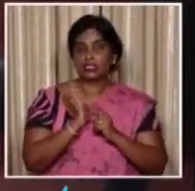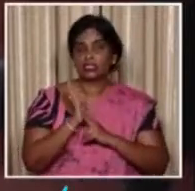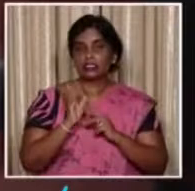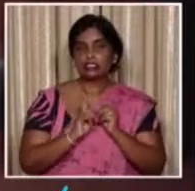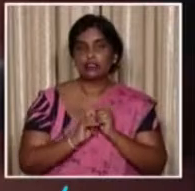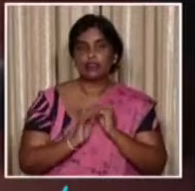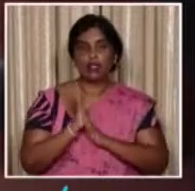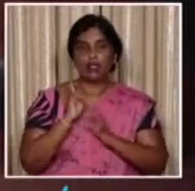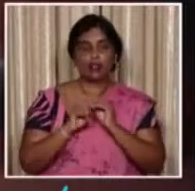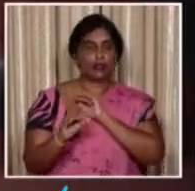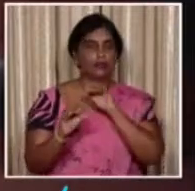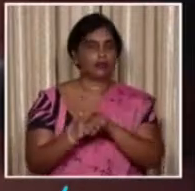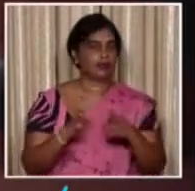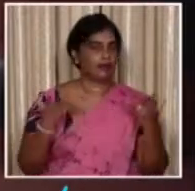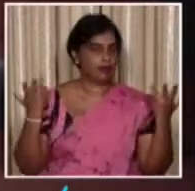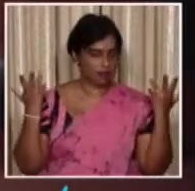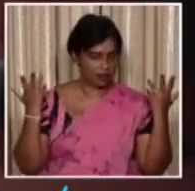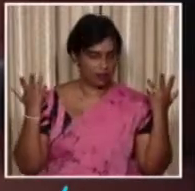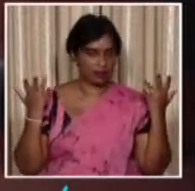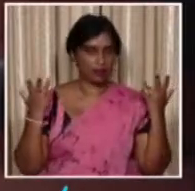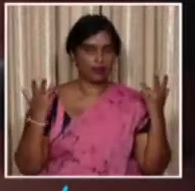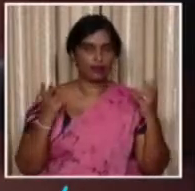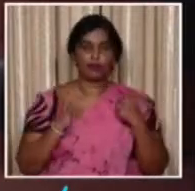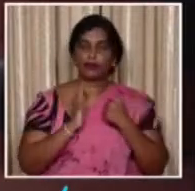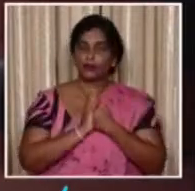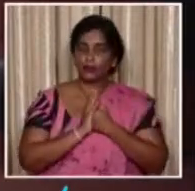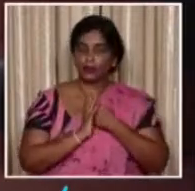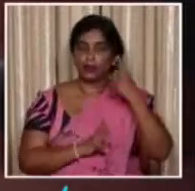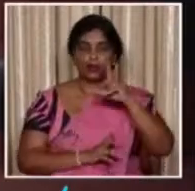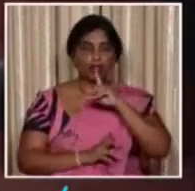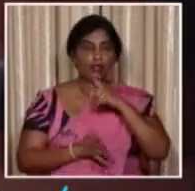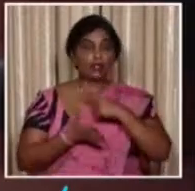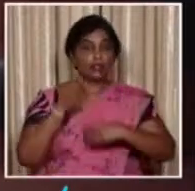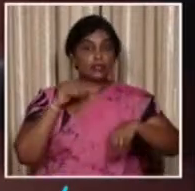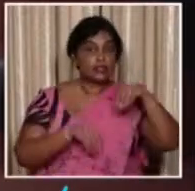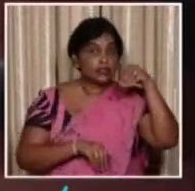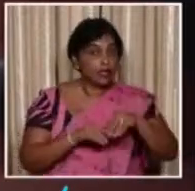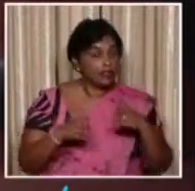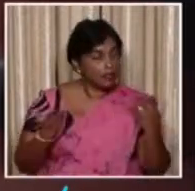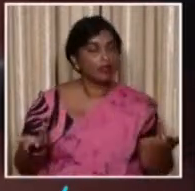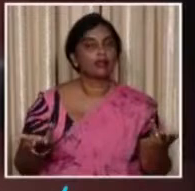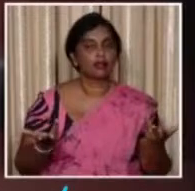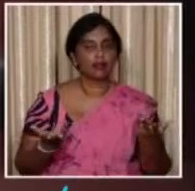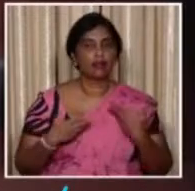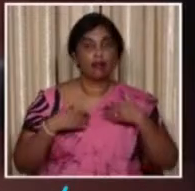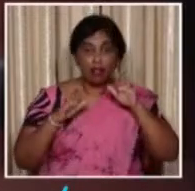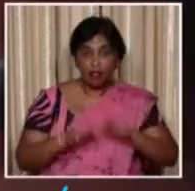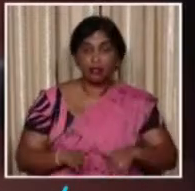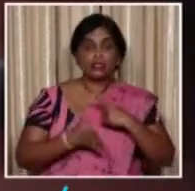පෙරමුණ මන්ත්‍රීවරු හිටියේ නැහැ කියලා. ගරු නියෝජකතනෝ ඡන්දයක් තිබ්බේ නැහැ. අපි ඉඳ හිටින්.